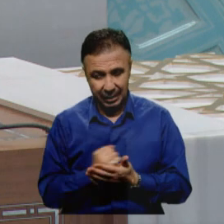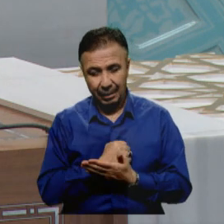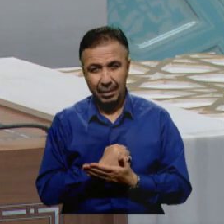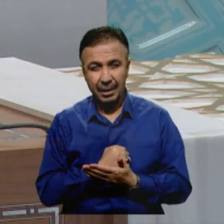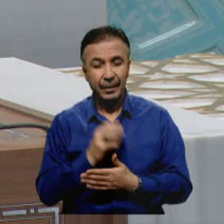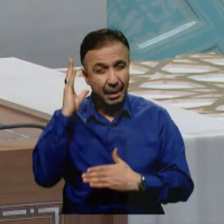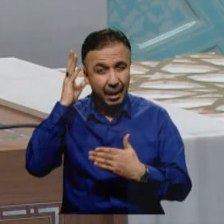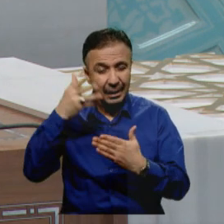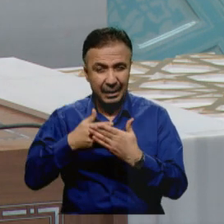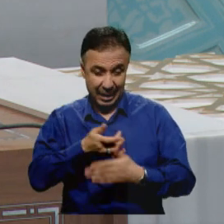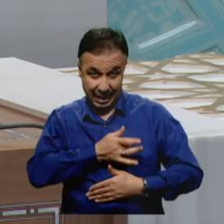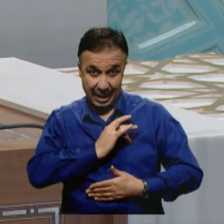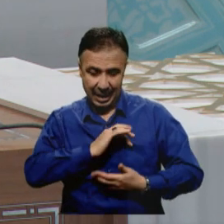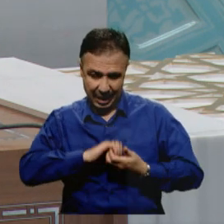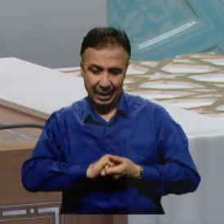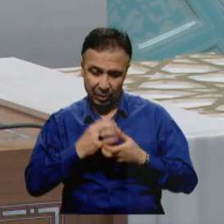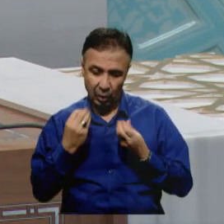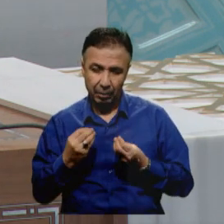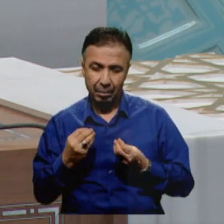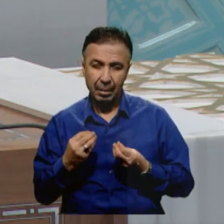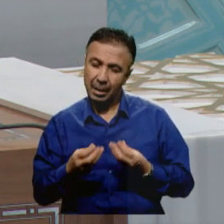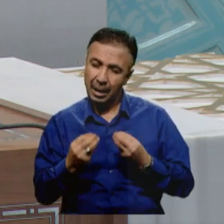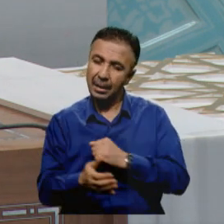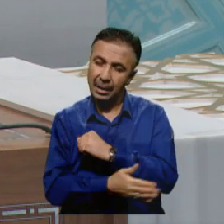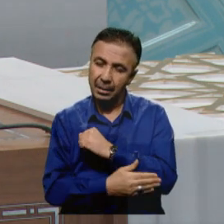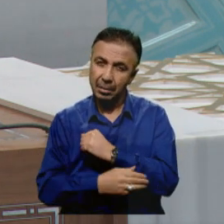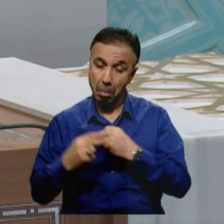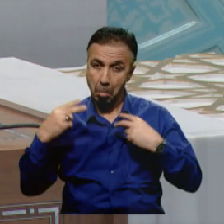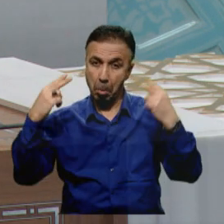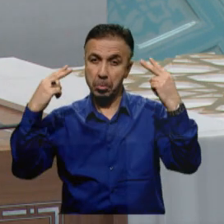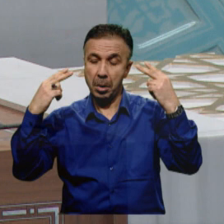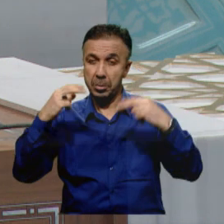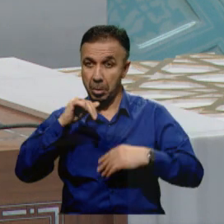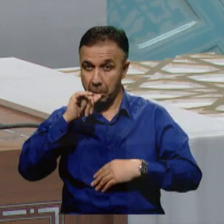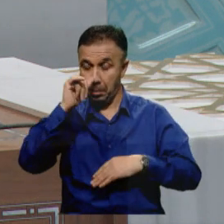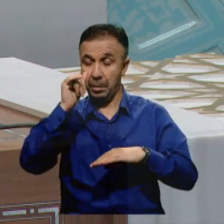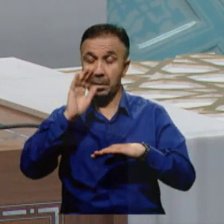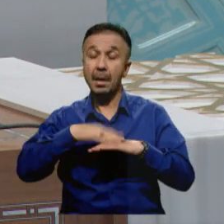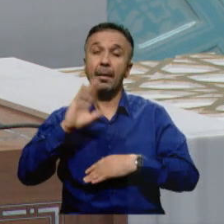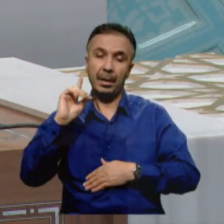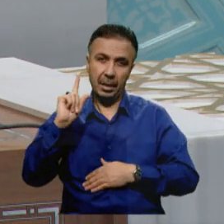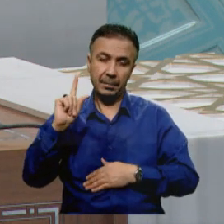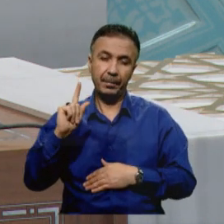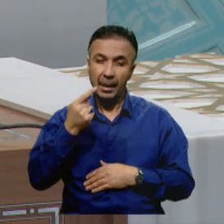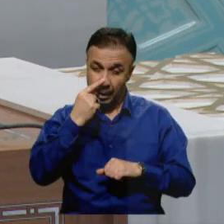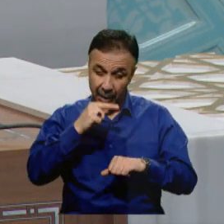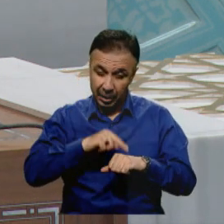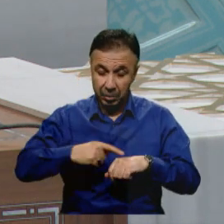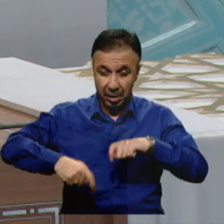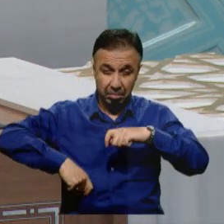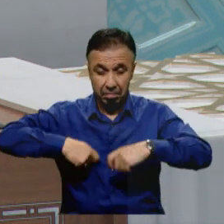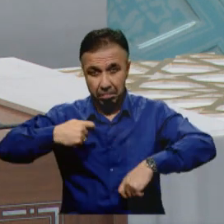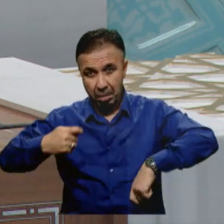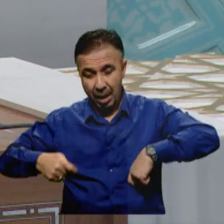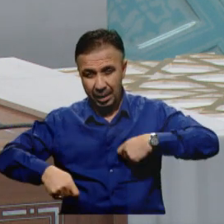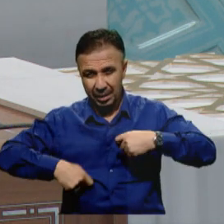ihlası yakalamak, hayır hasenatta riyakarlıktan, gösterişten uzak kalmak, inancımıza